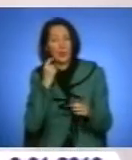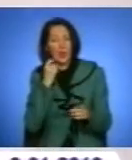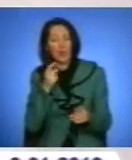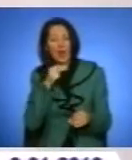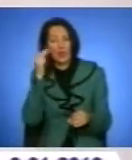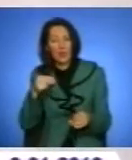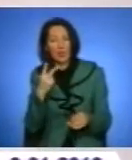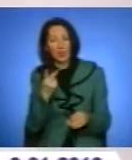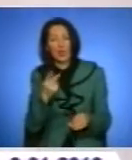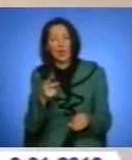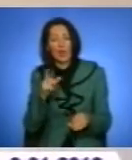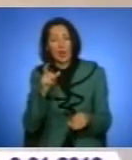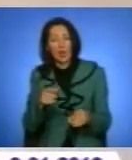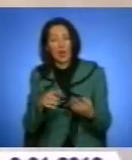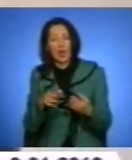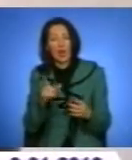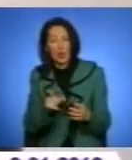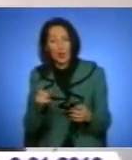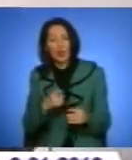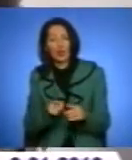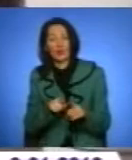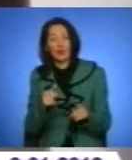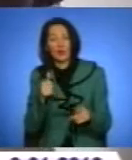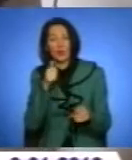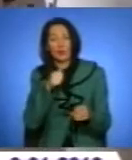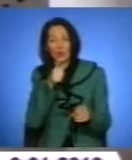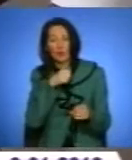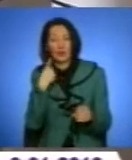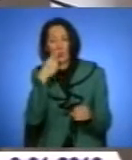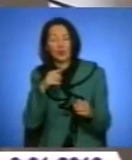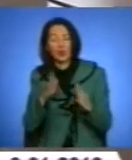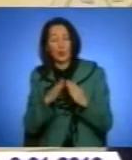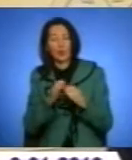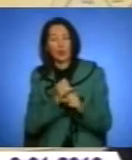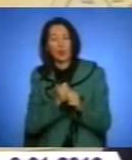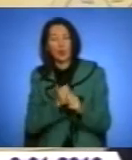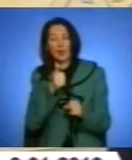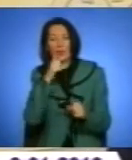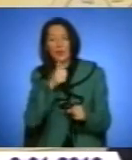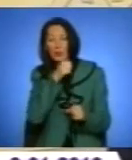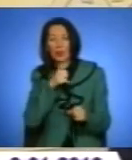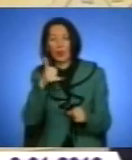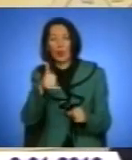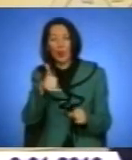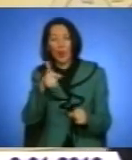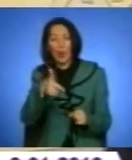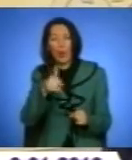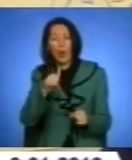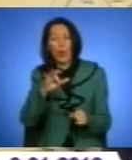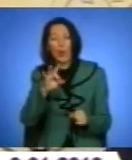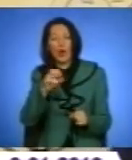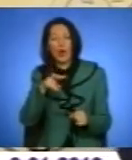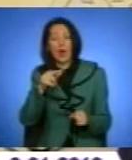організували підпільну гуральню. Правоохоронці вирішили перевірити отриману інформацію. Коли приїхали працівники на місце події,